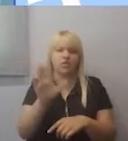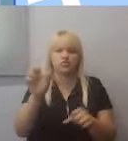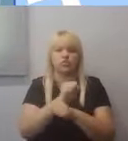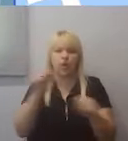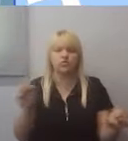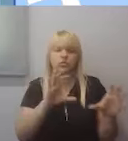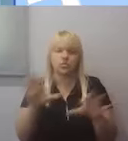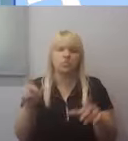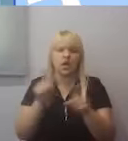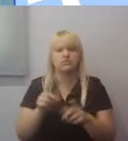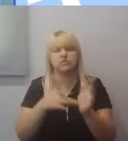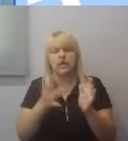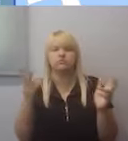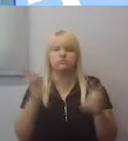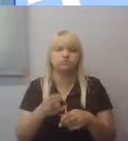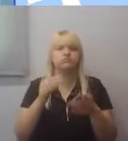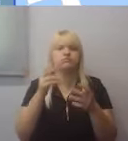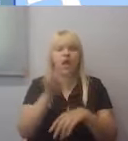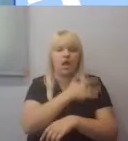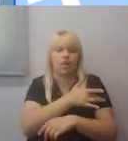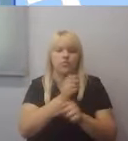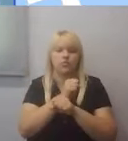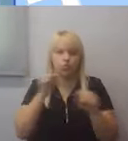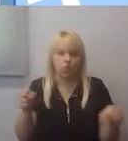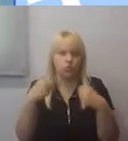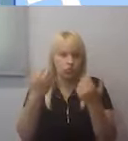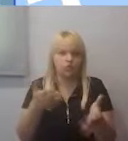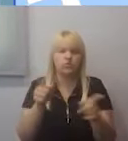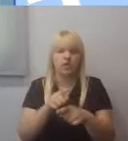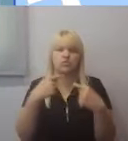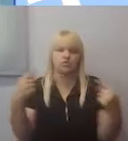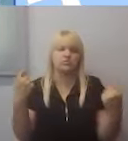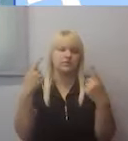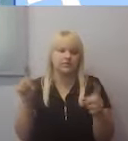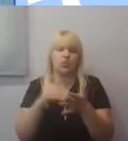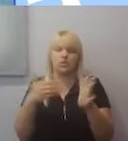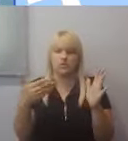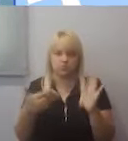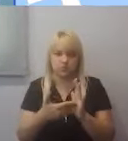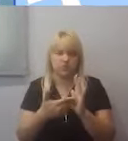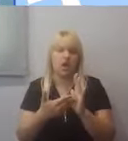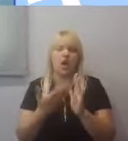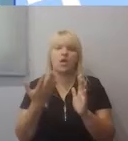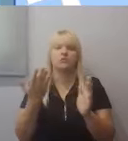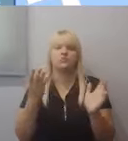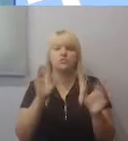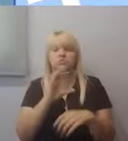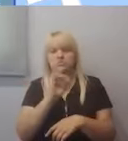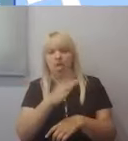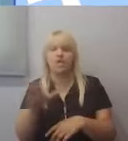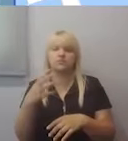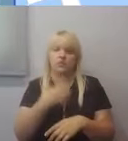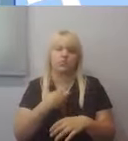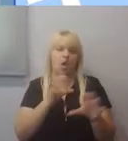pakalpojumu nodrošināšanu ja vai arī dažādos citos apstākļos varbūt kur bērniņi jāaprūpē tā viennozīmīgi arī